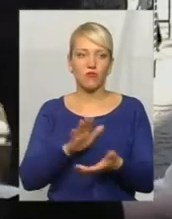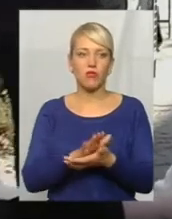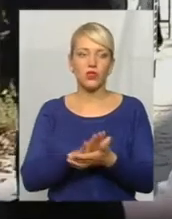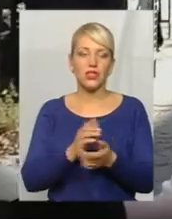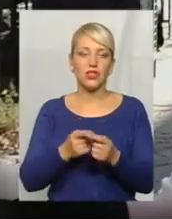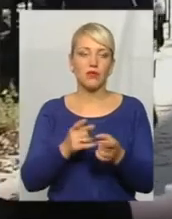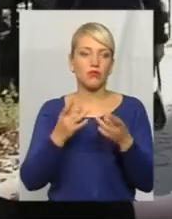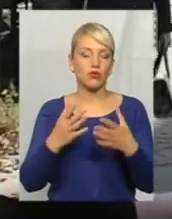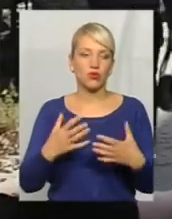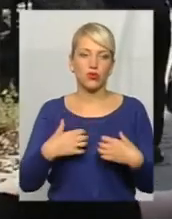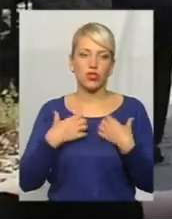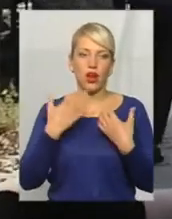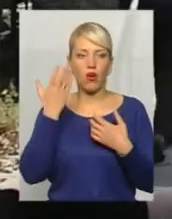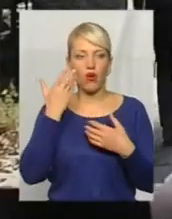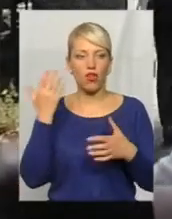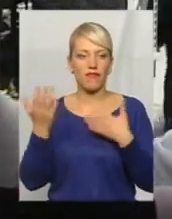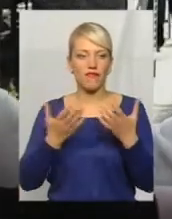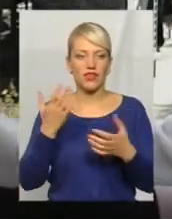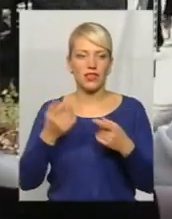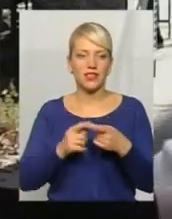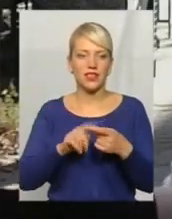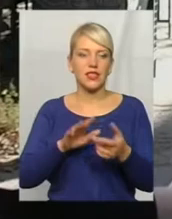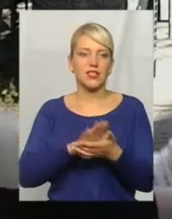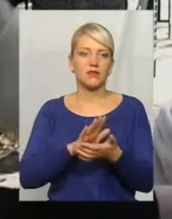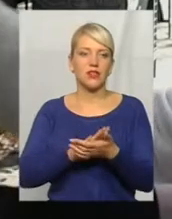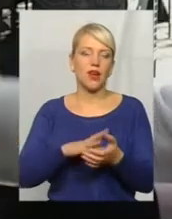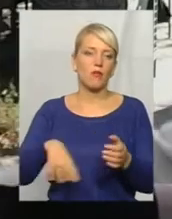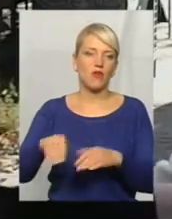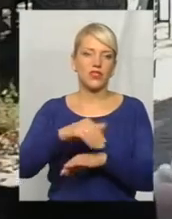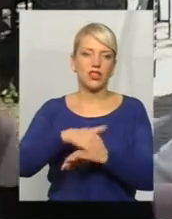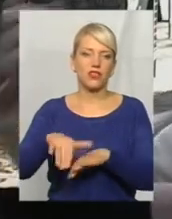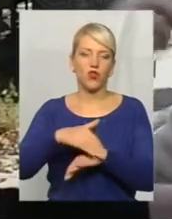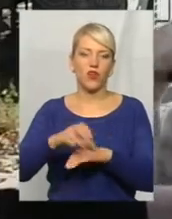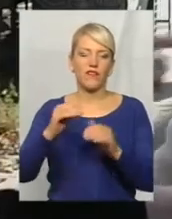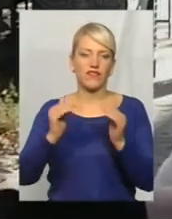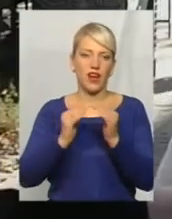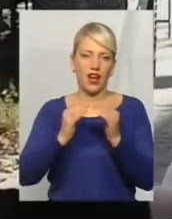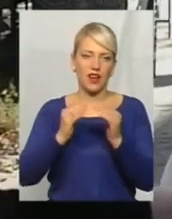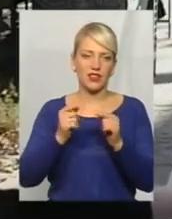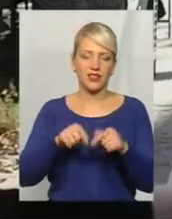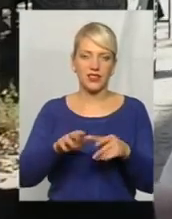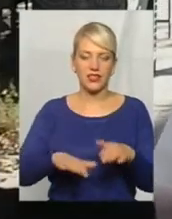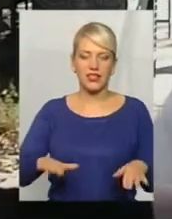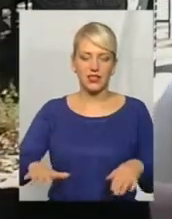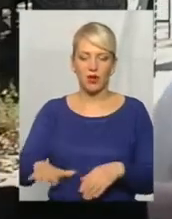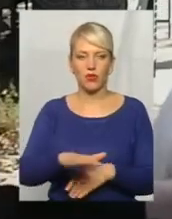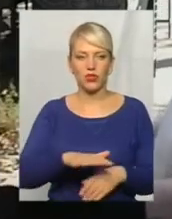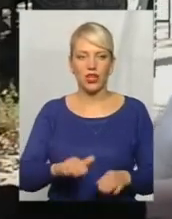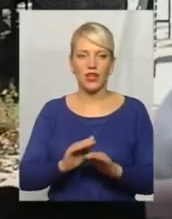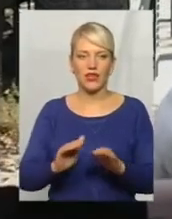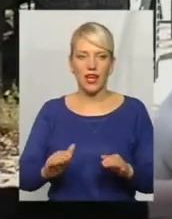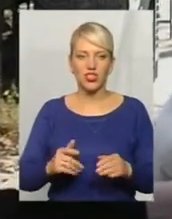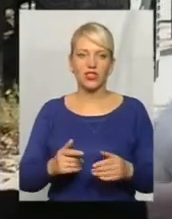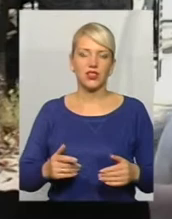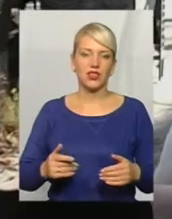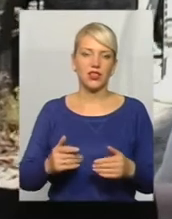просто жах. Коли вітер, це все сміття по всьому, по всіх дворах і в хаті. Тут дитяча площадка, дитячий садочок,